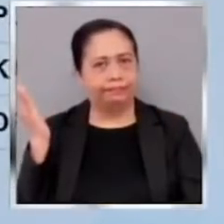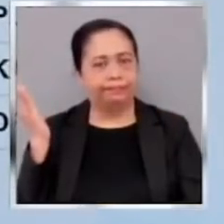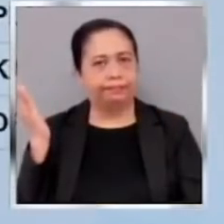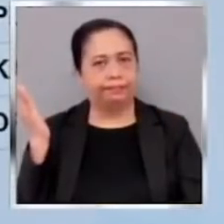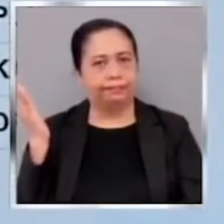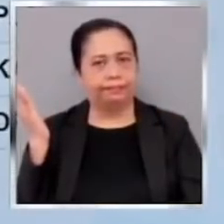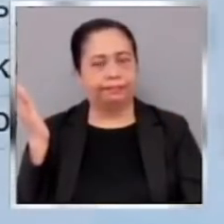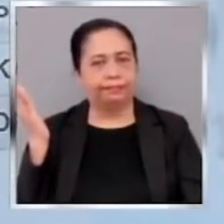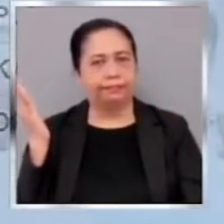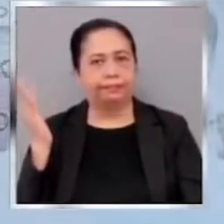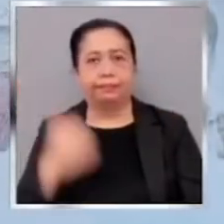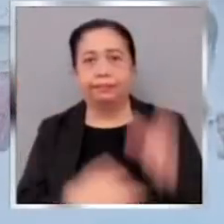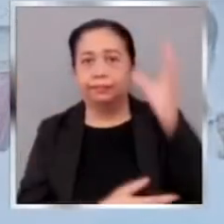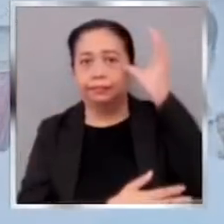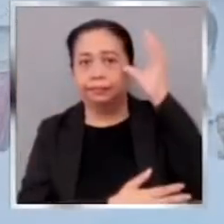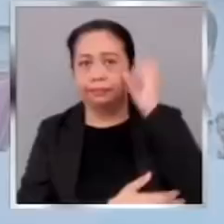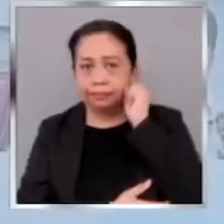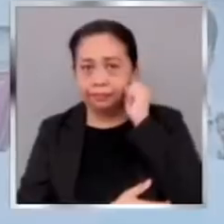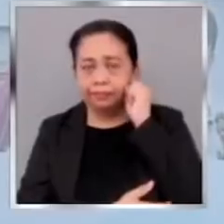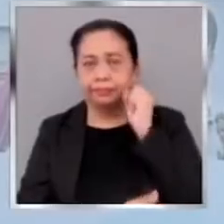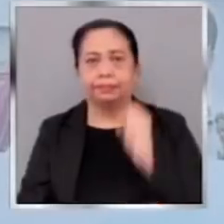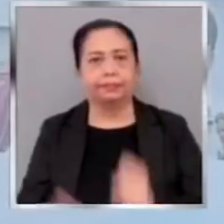96,198. Carlos Serapio na may